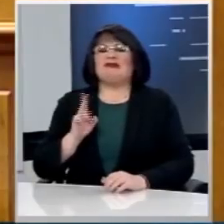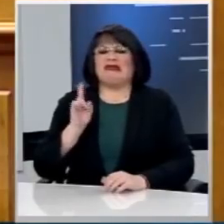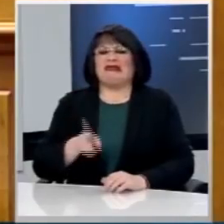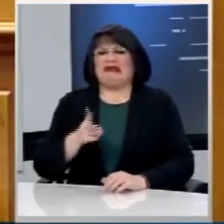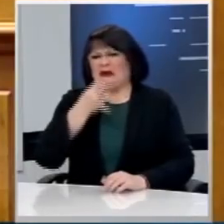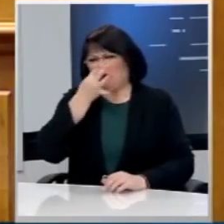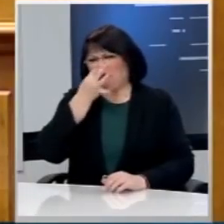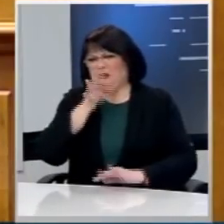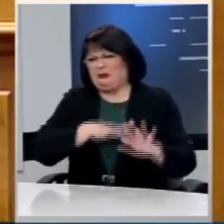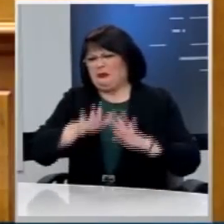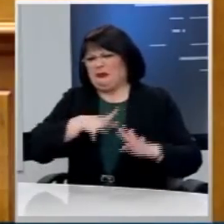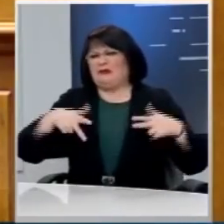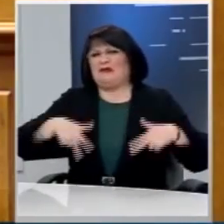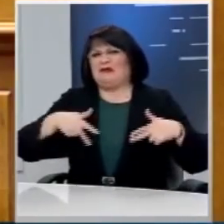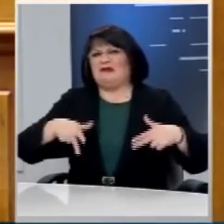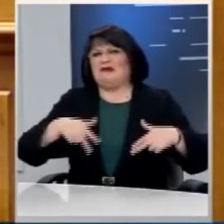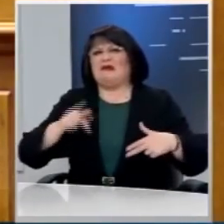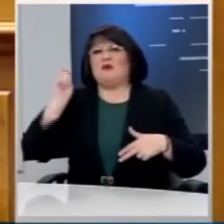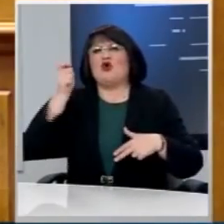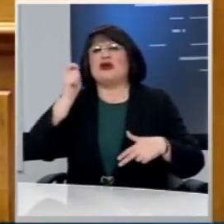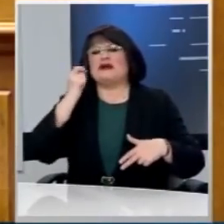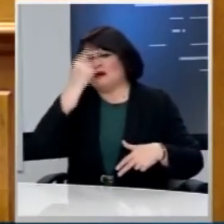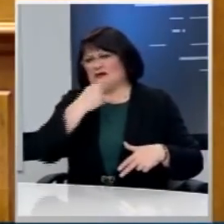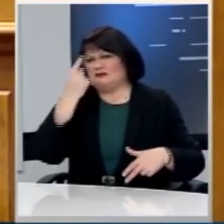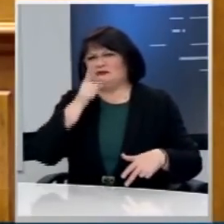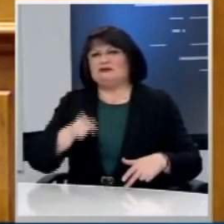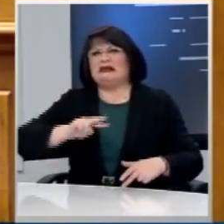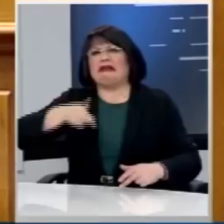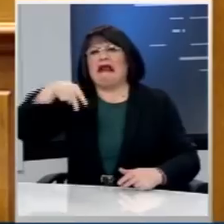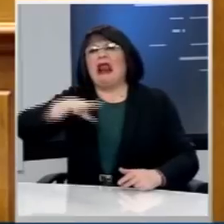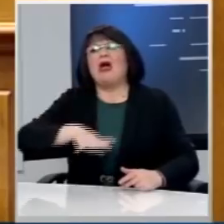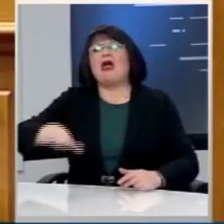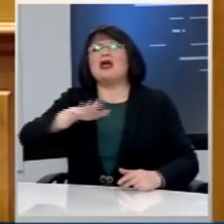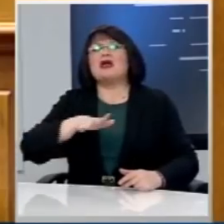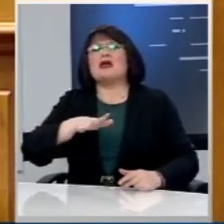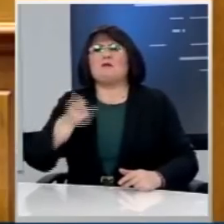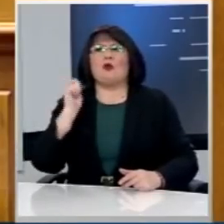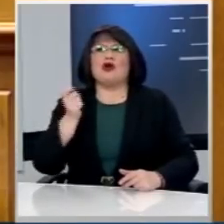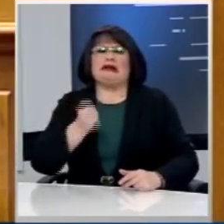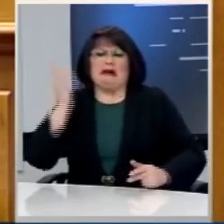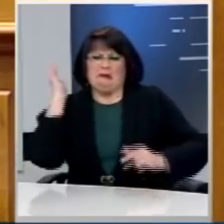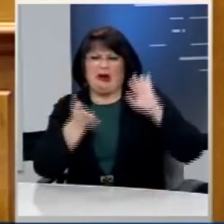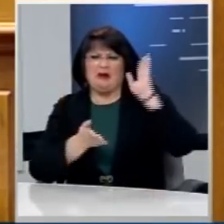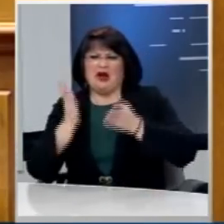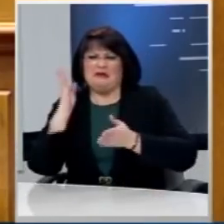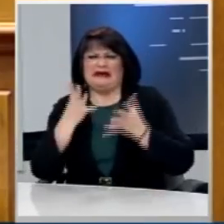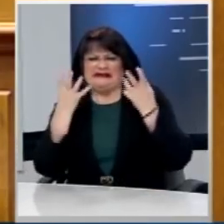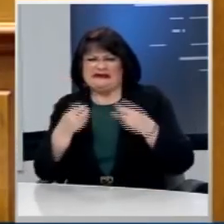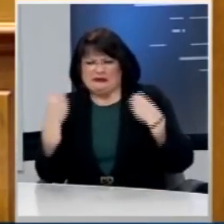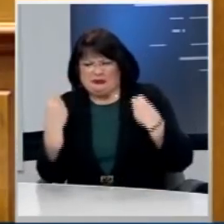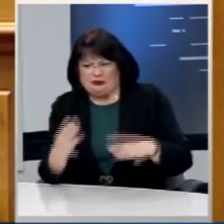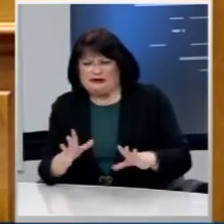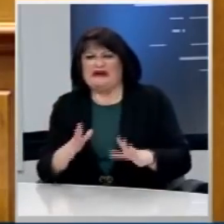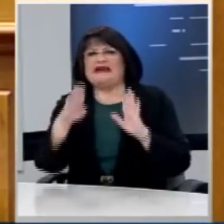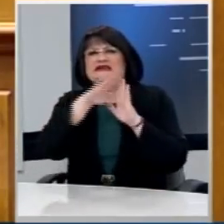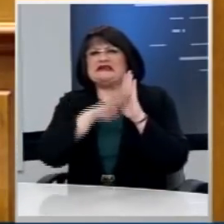κράτος, το ξεπερασμένο πολιτικό προσωπικό, η αντιλαϊκή πολιτική και η καταστολή. Είναι το ίδιο το σάπιο σύστημα